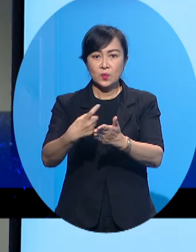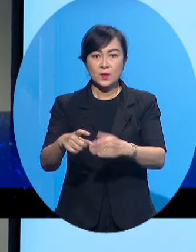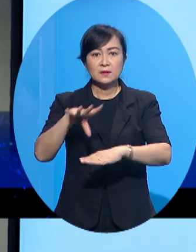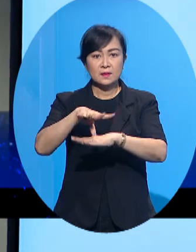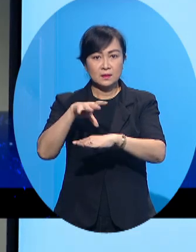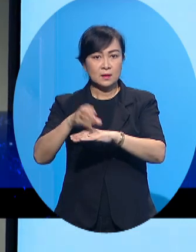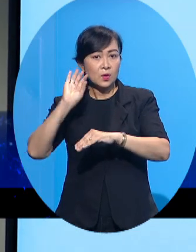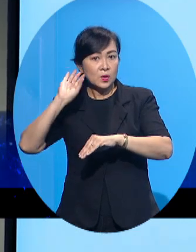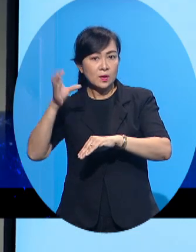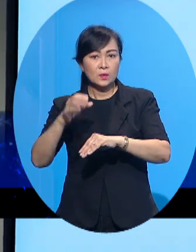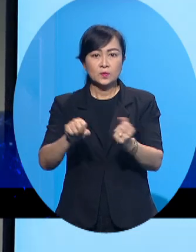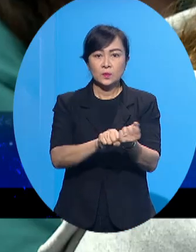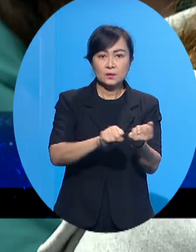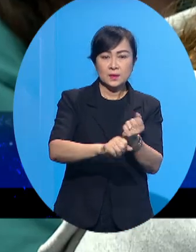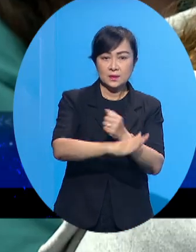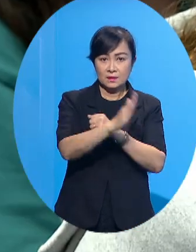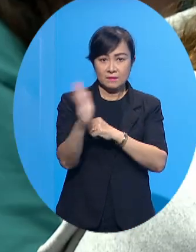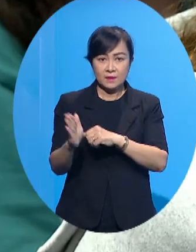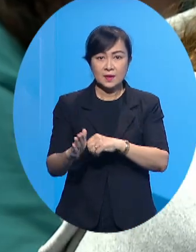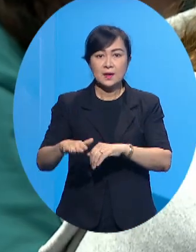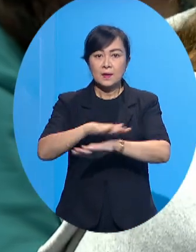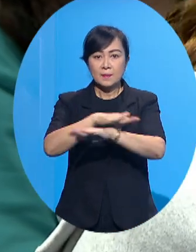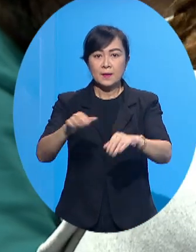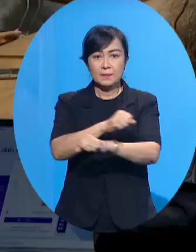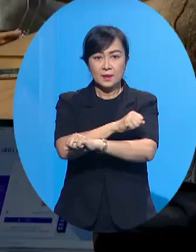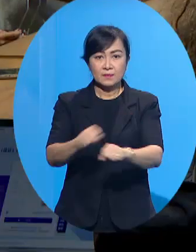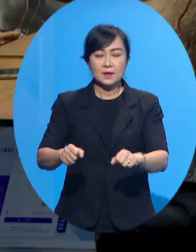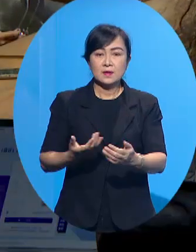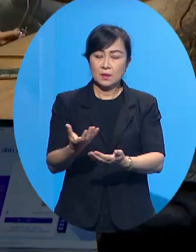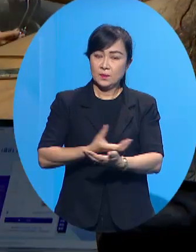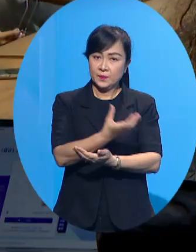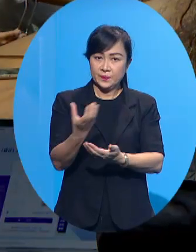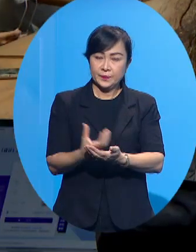giải quyết các thách thức toàn cầu, đồng thời thúc đẩy sự phát triển hài hòa và bền vững cho cộng đồng.